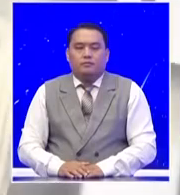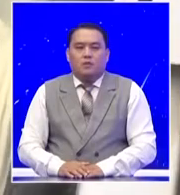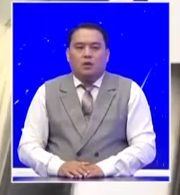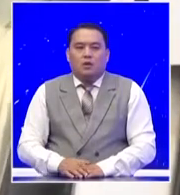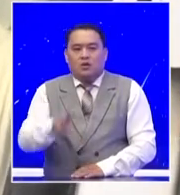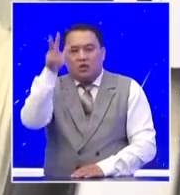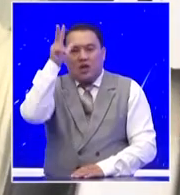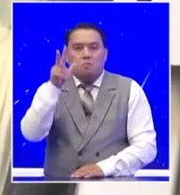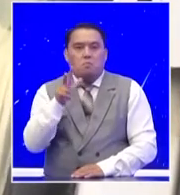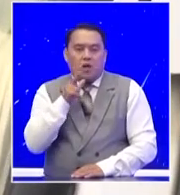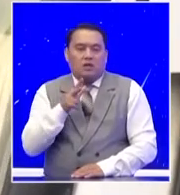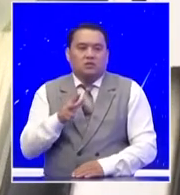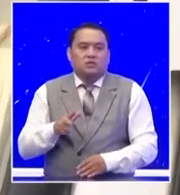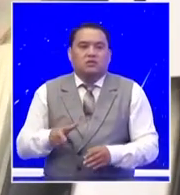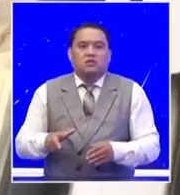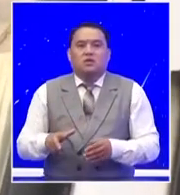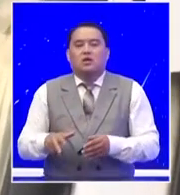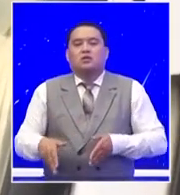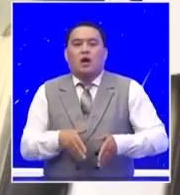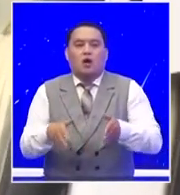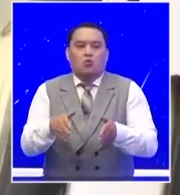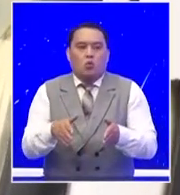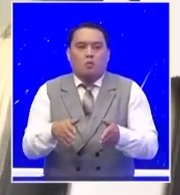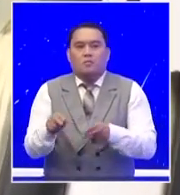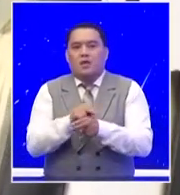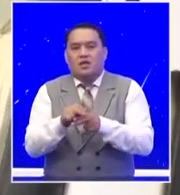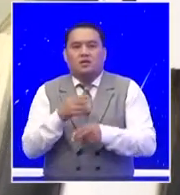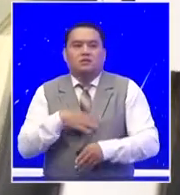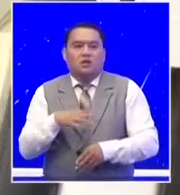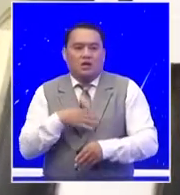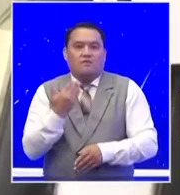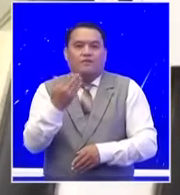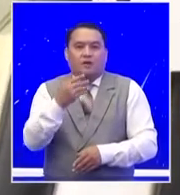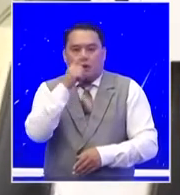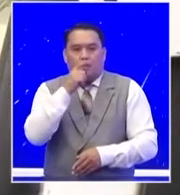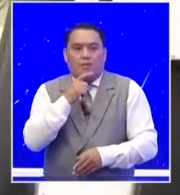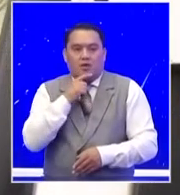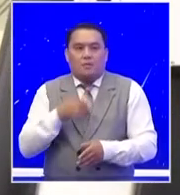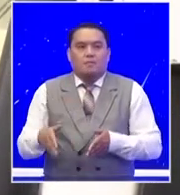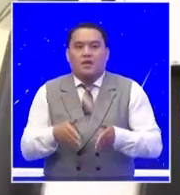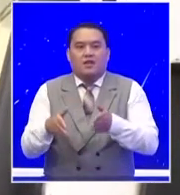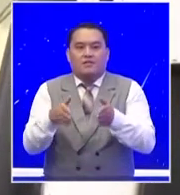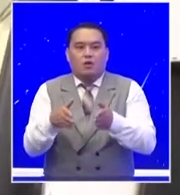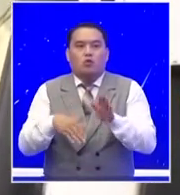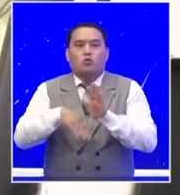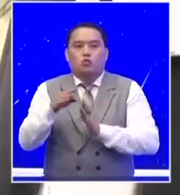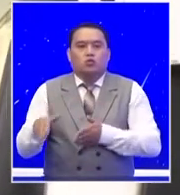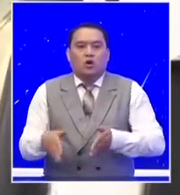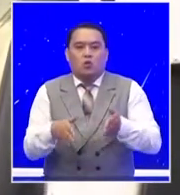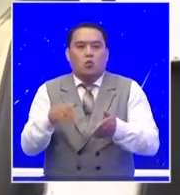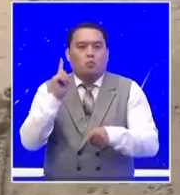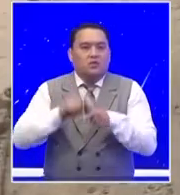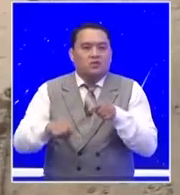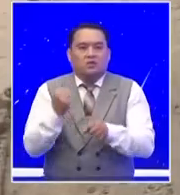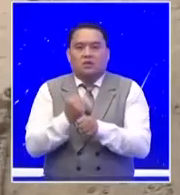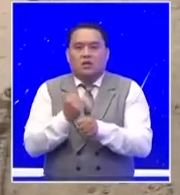Больше 3 месяцев эта дорога в разбитом состоянии. Тут бордюры меняли. Для чего? Вы, например, не по бордюру же передвигаетесь. Лучше уж дорогу побыстрее сделали